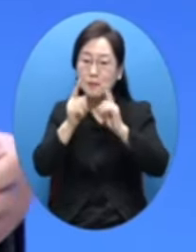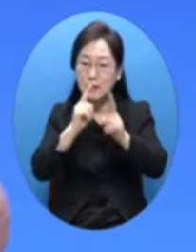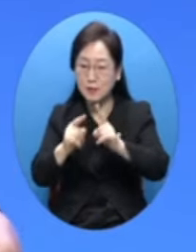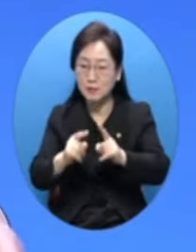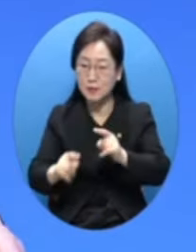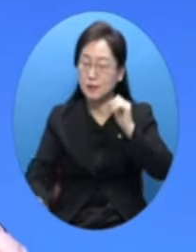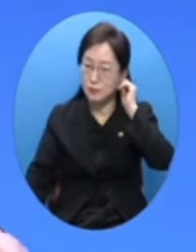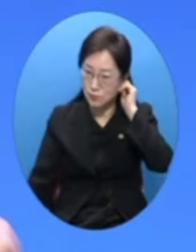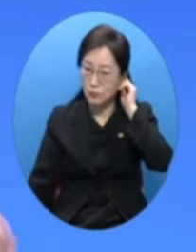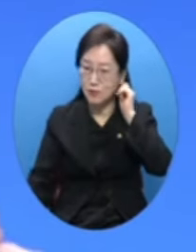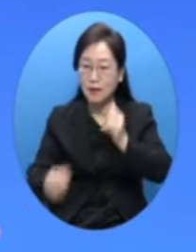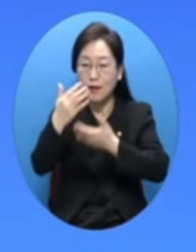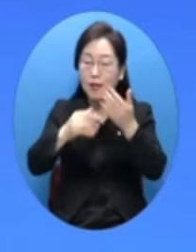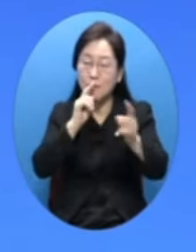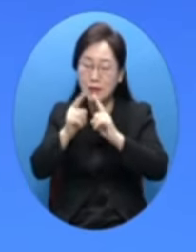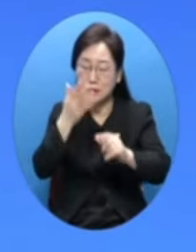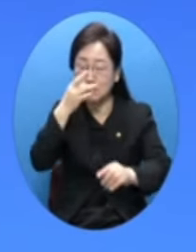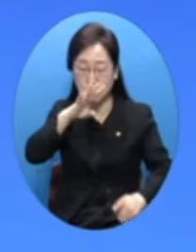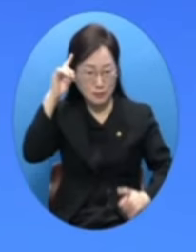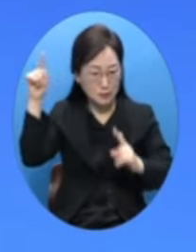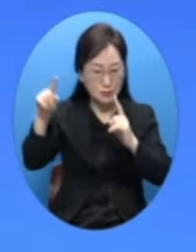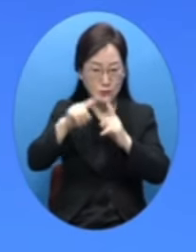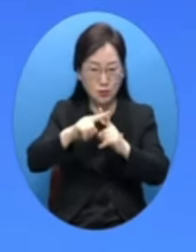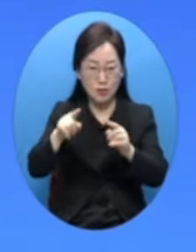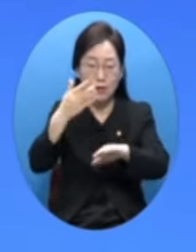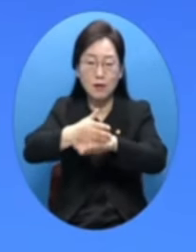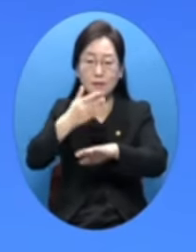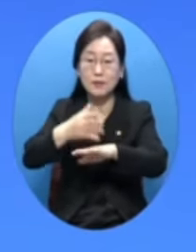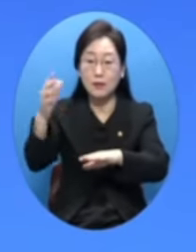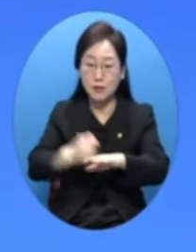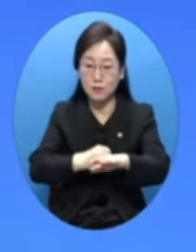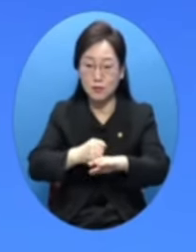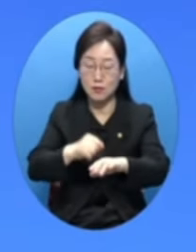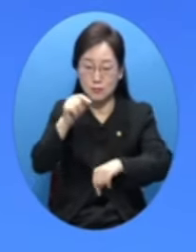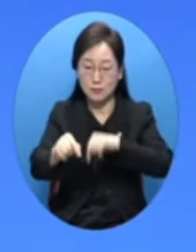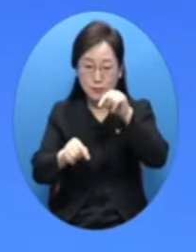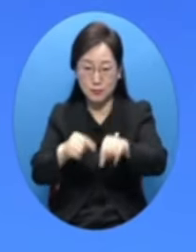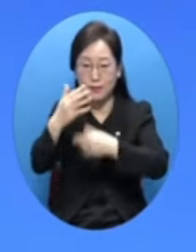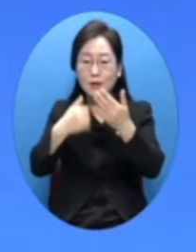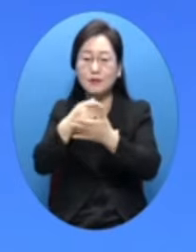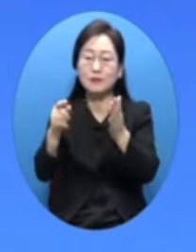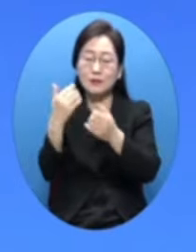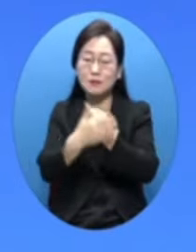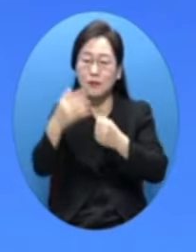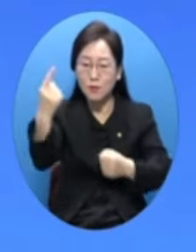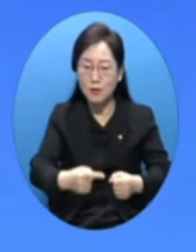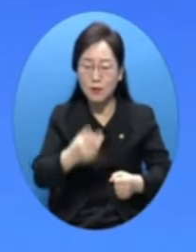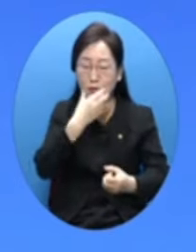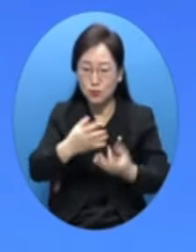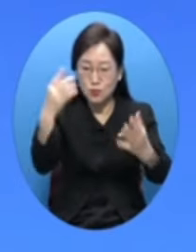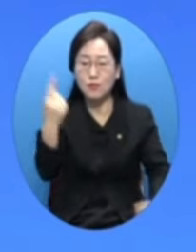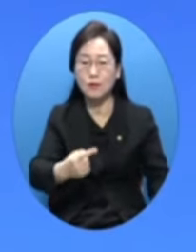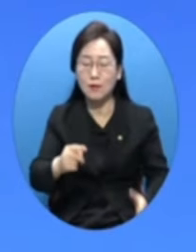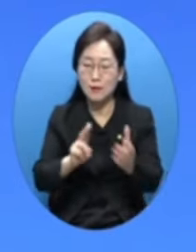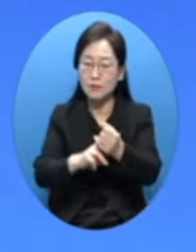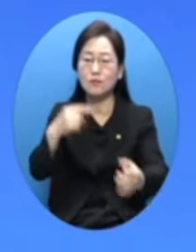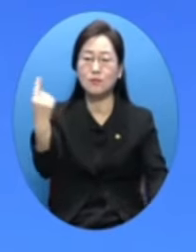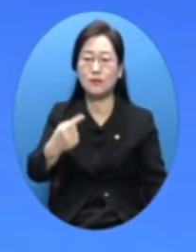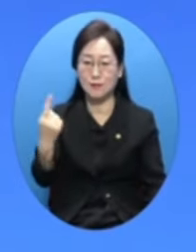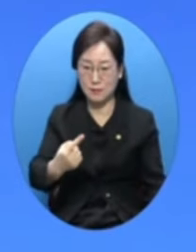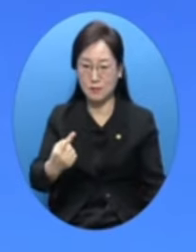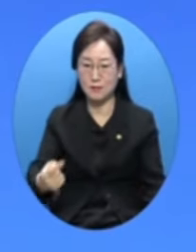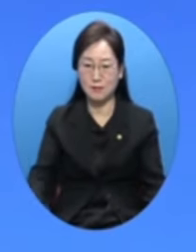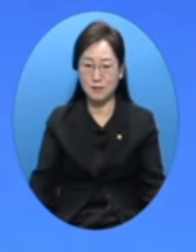귀를 기울이고 절대 긍정, 절대 감사를 보장해서 나갈 때 하나님의 은혜가 임합니다. 하나님의 축복이 임합니다. 하나님의 기적이 임하게 되는